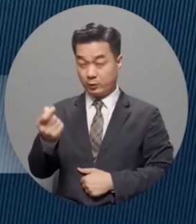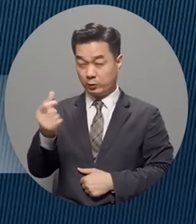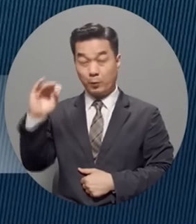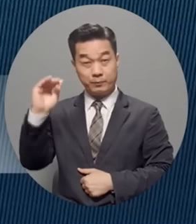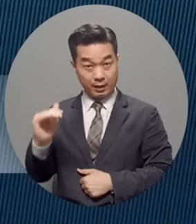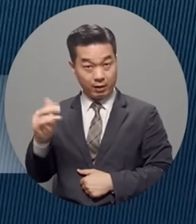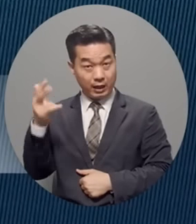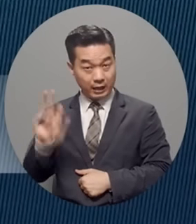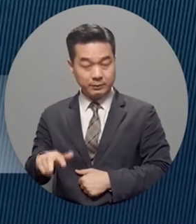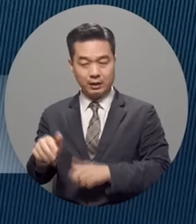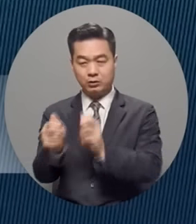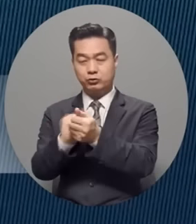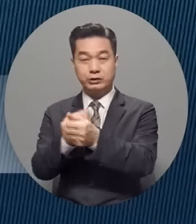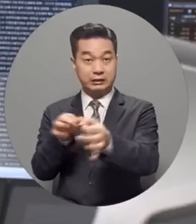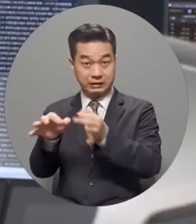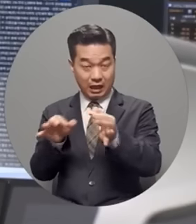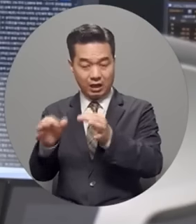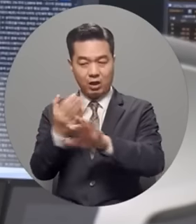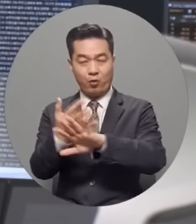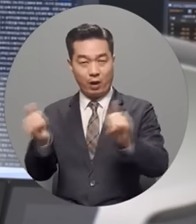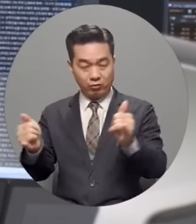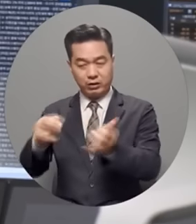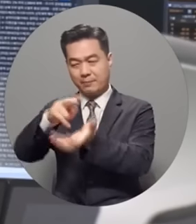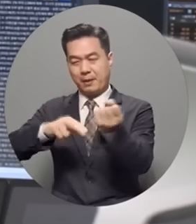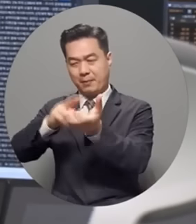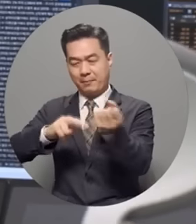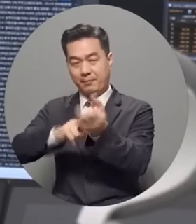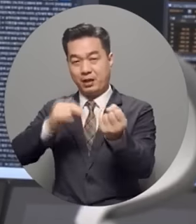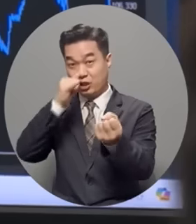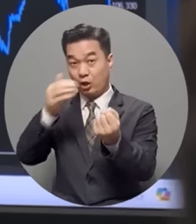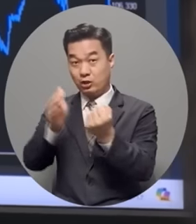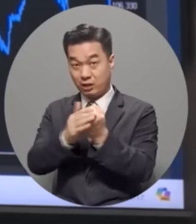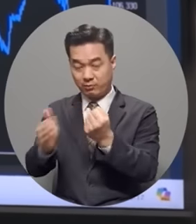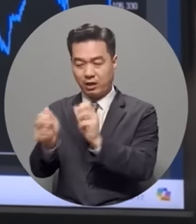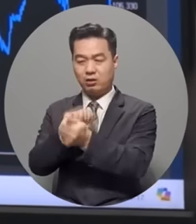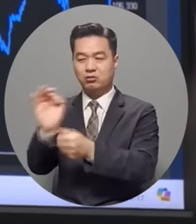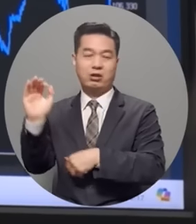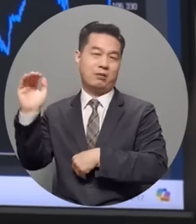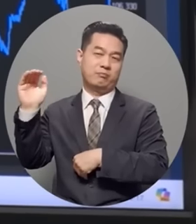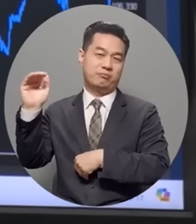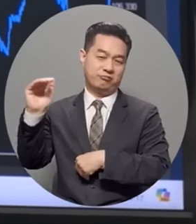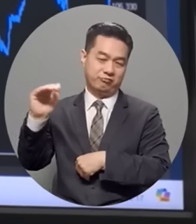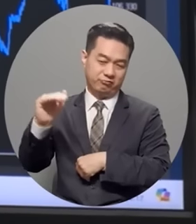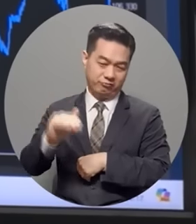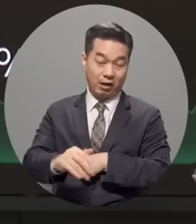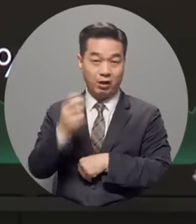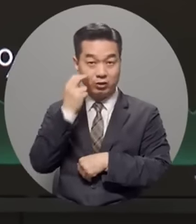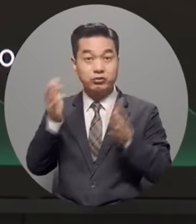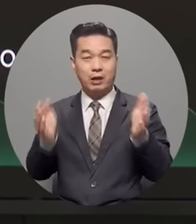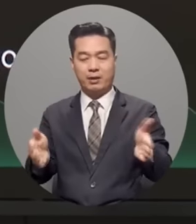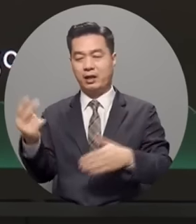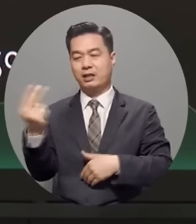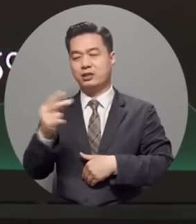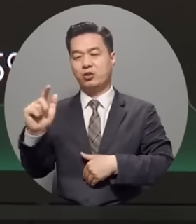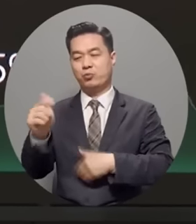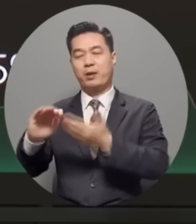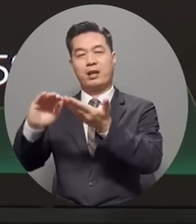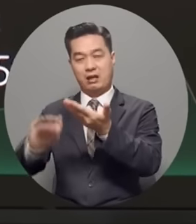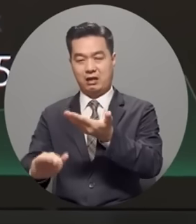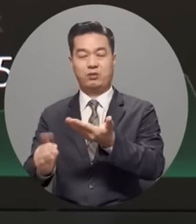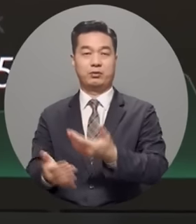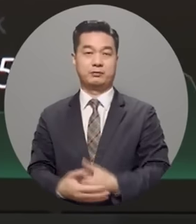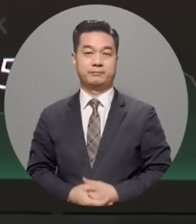하락했지만 주식시장에서 외국인이 연이틀 대량 매도에 나서면서 코스피 지수는 두 달 만에 2,600선이